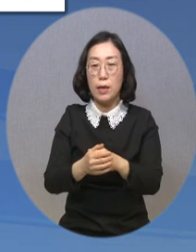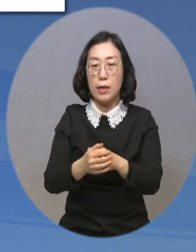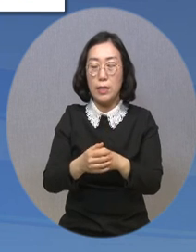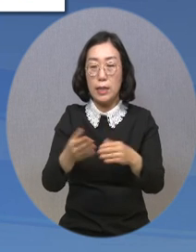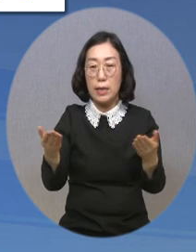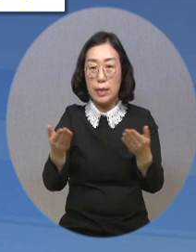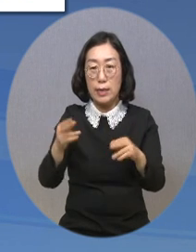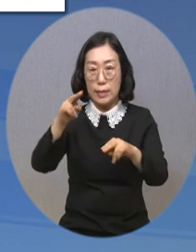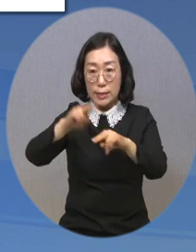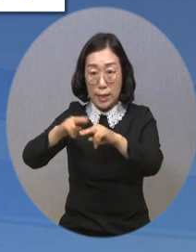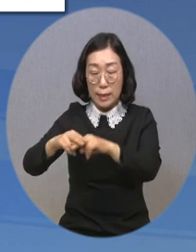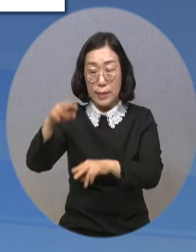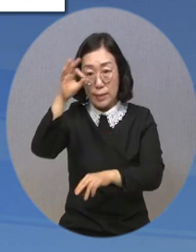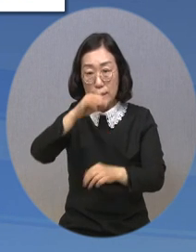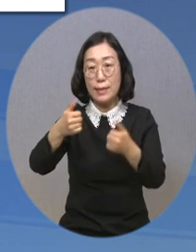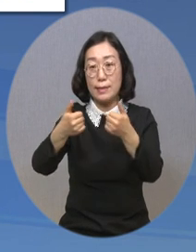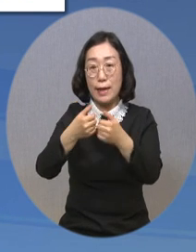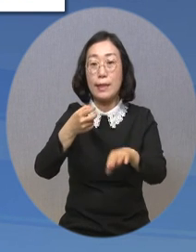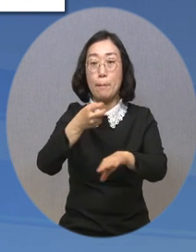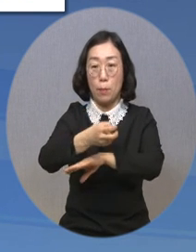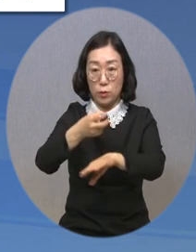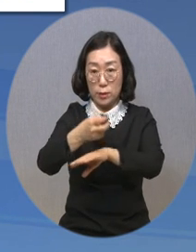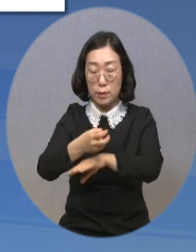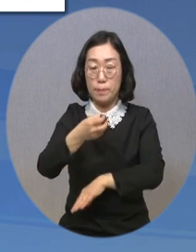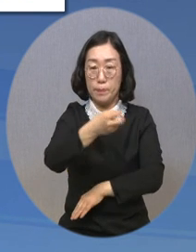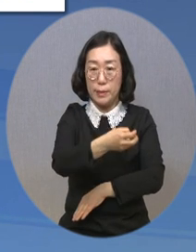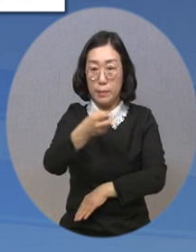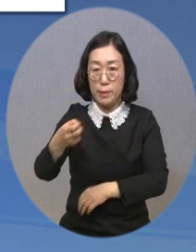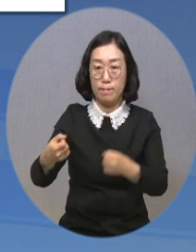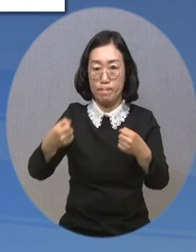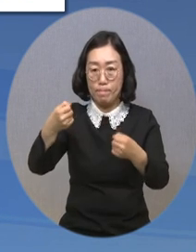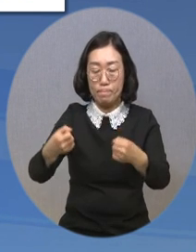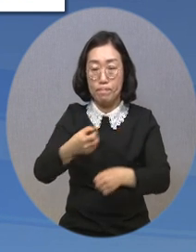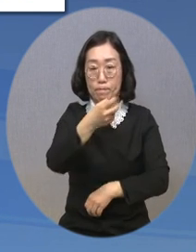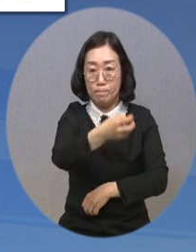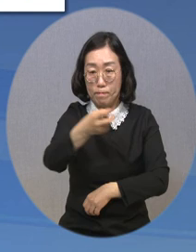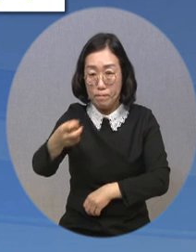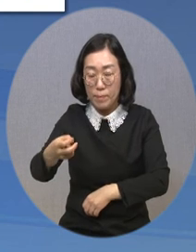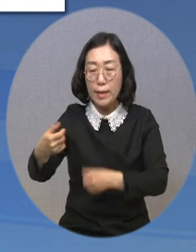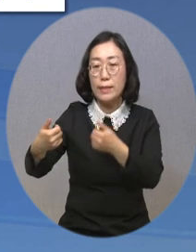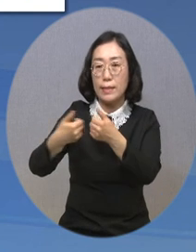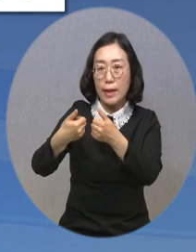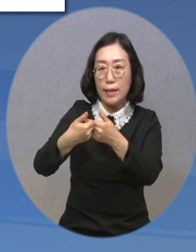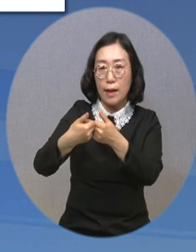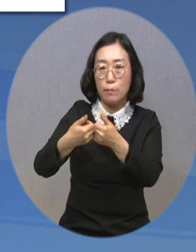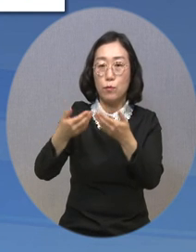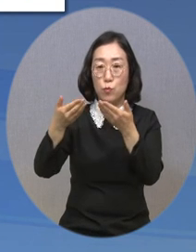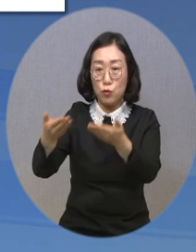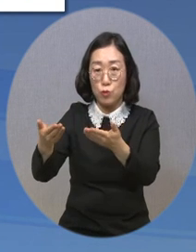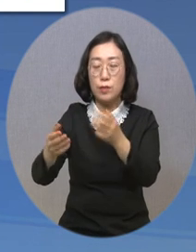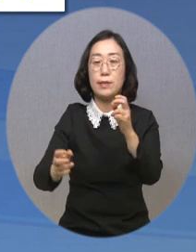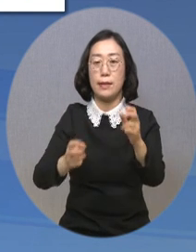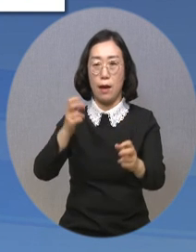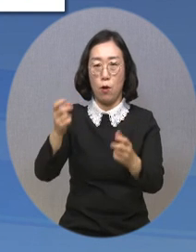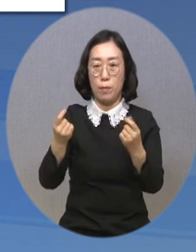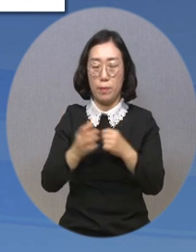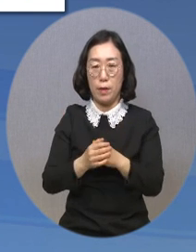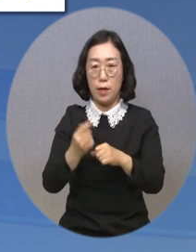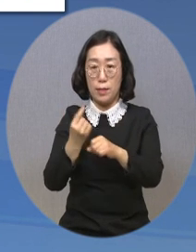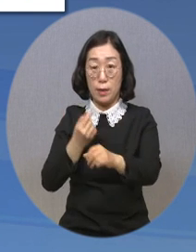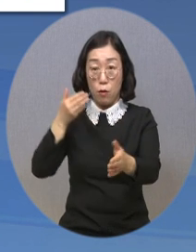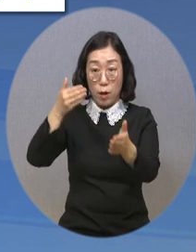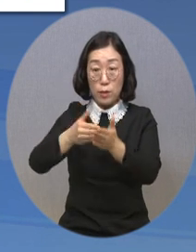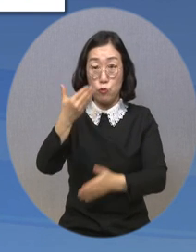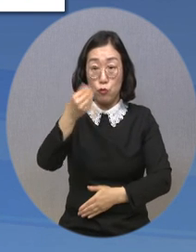서비스는 취업 상담 버스가 구직을 희망하는 여성들에게 직접 찾아가 취업 상담을 제공하는 사업입니다. 작년까지